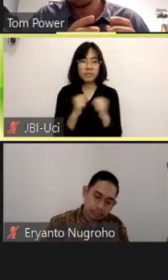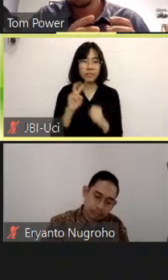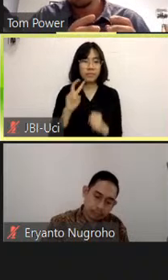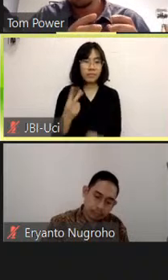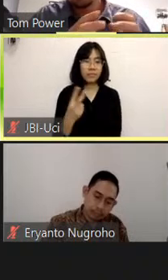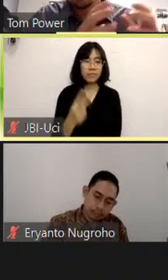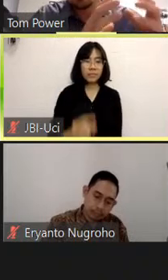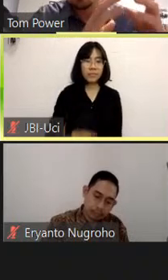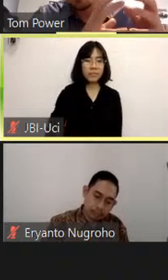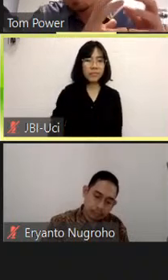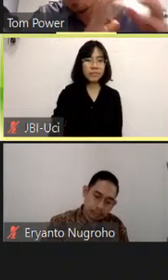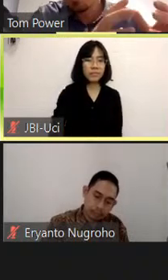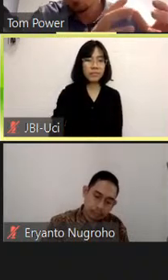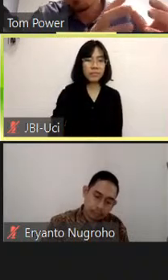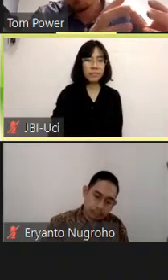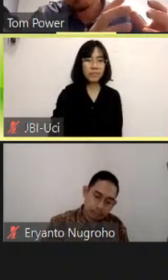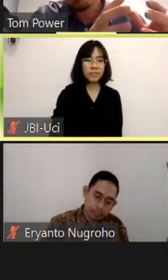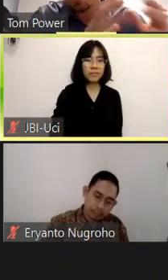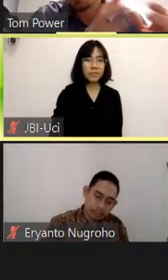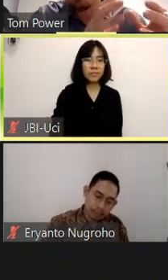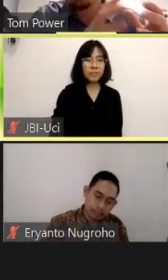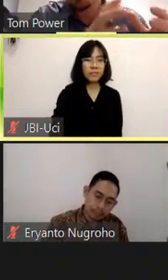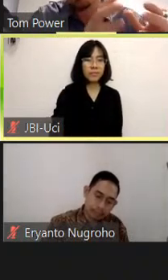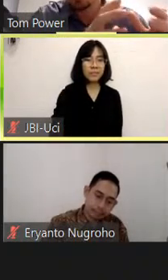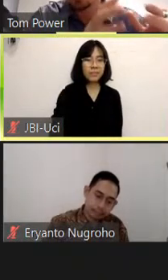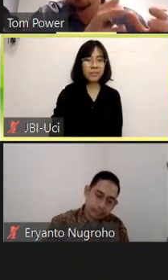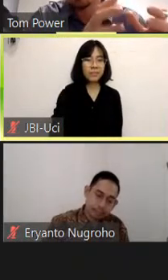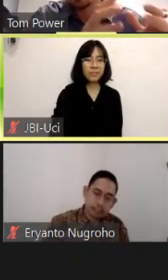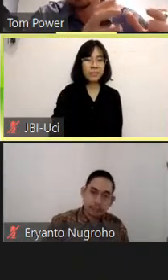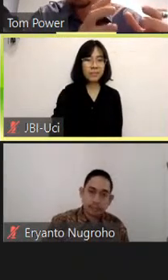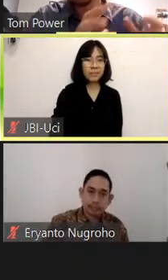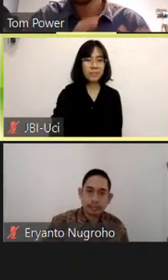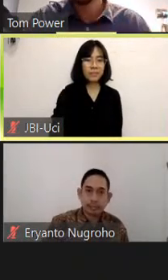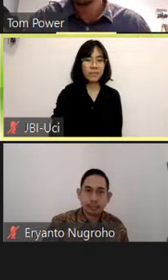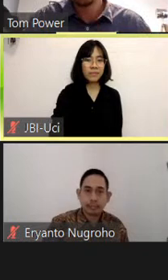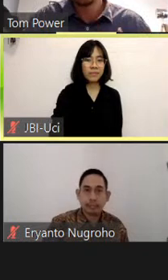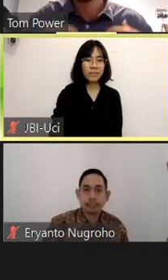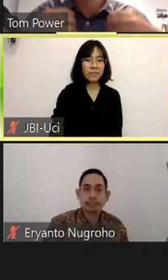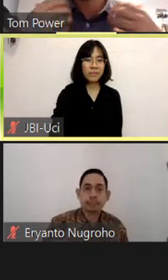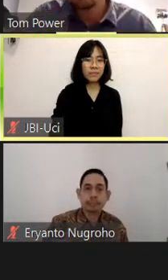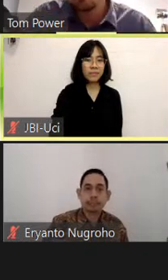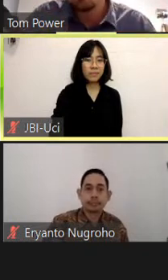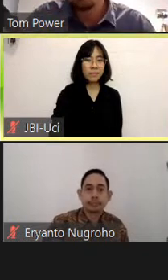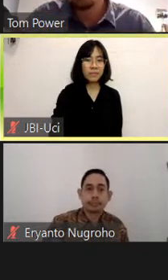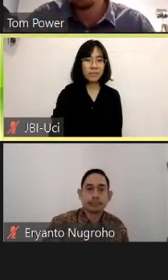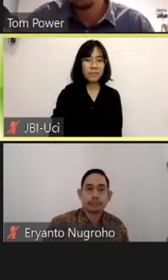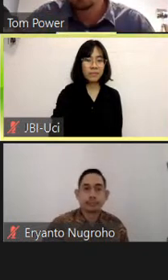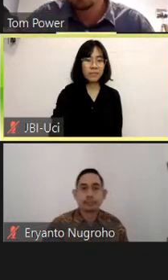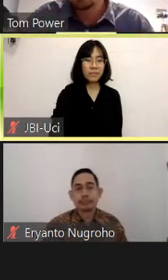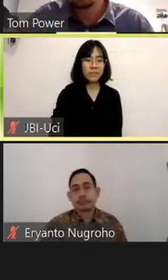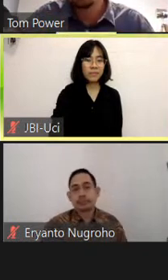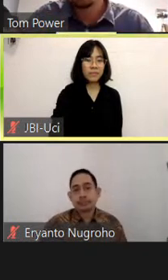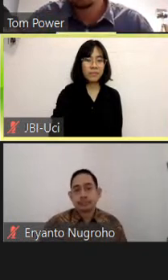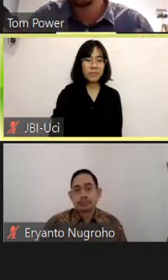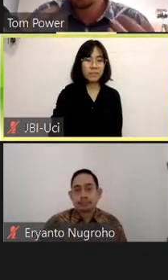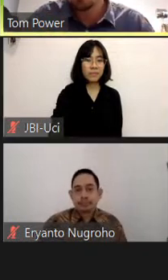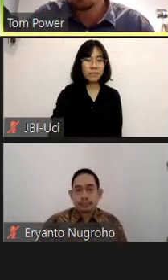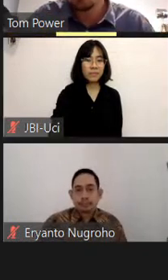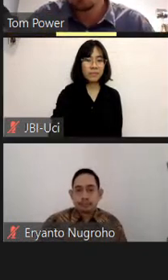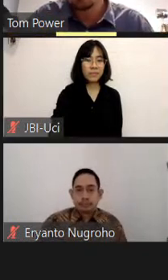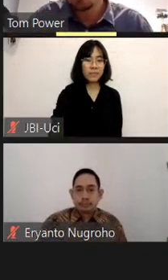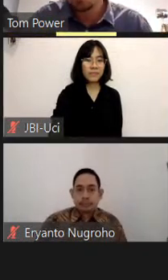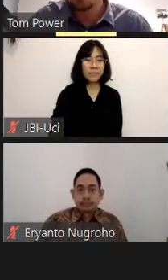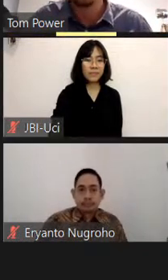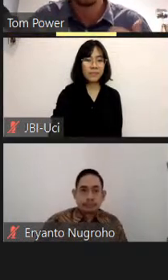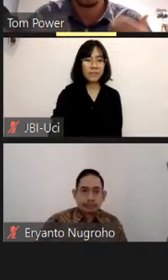supaya eksekutif, mereka yang menduduki jabatan eksekutif itu memiliki kendali terhadap fungsi